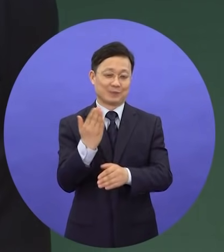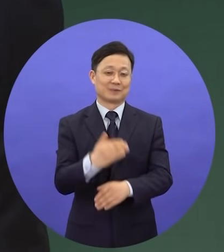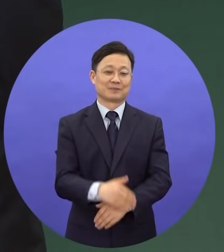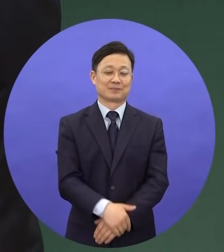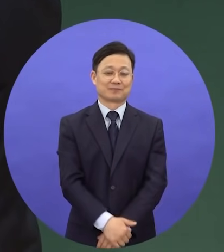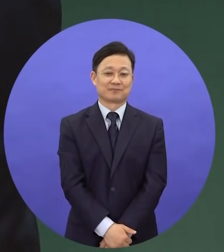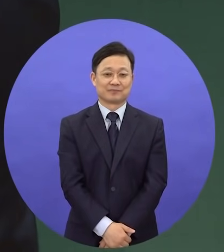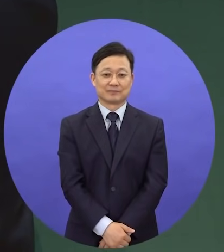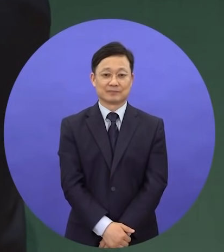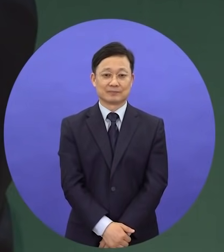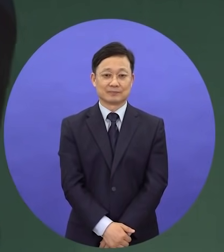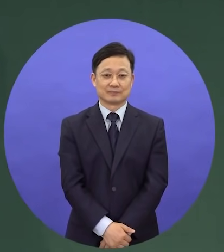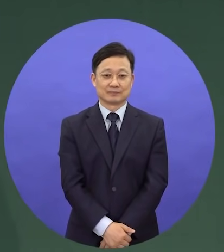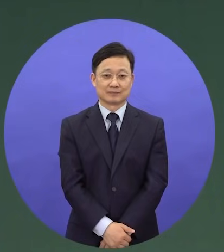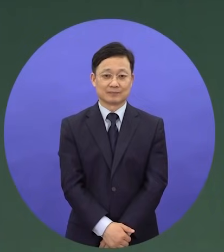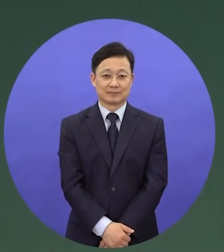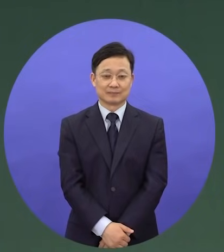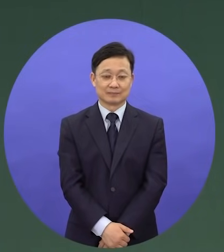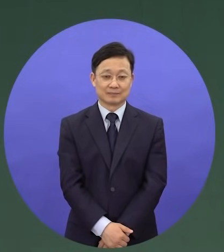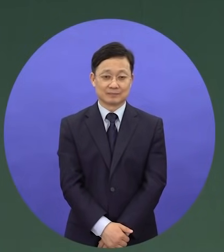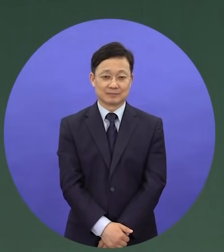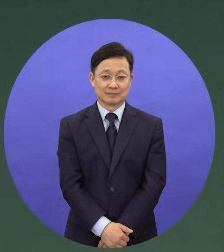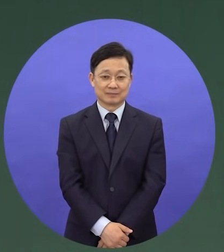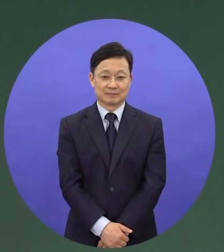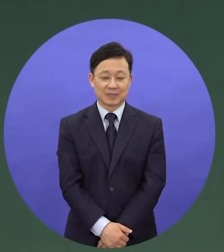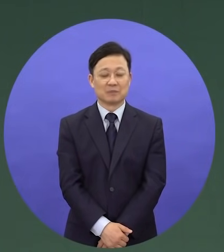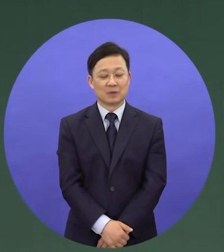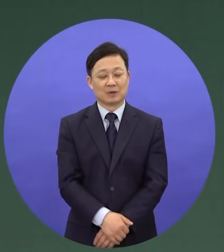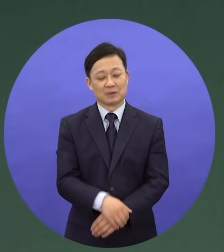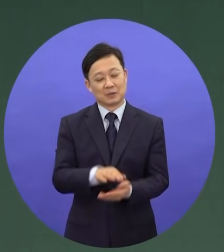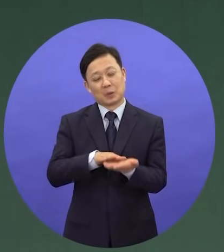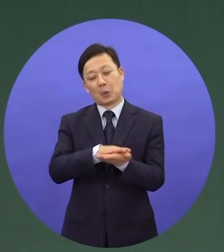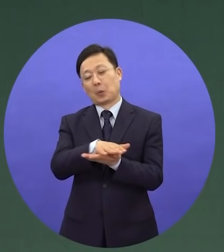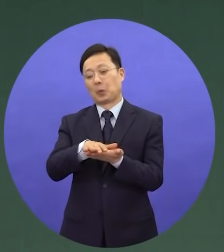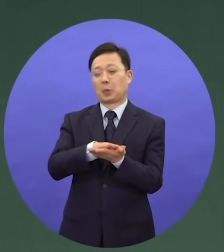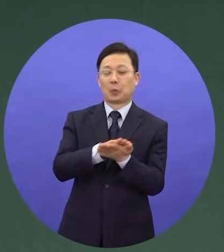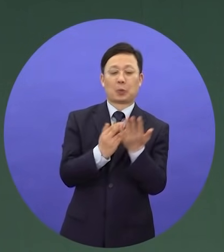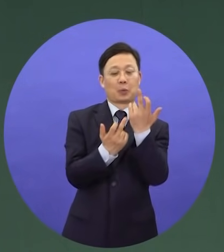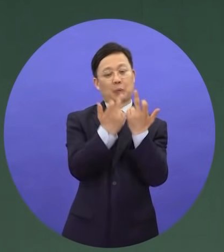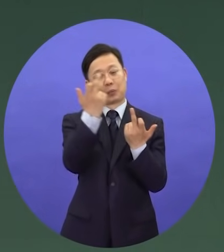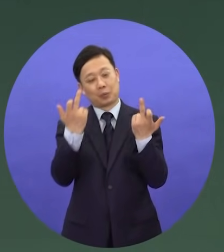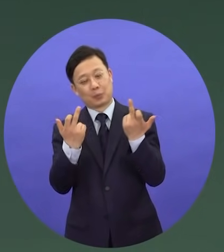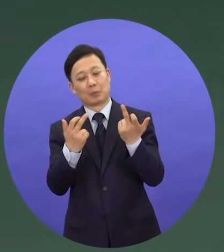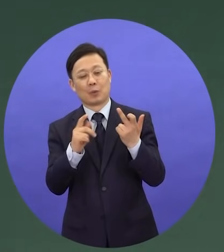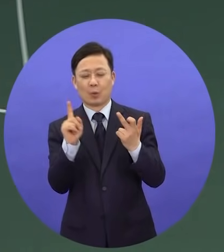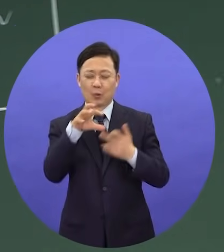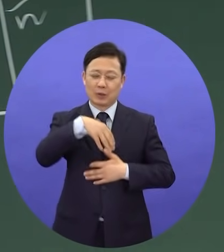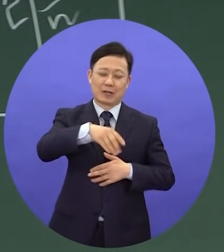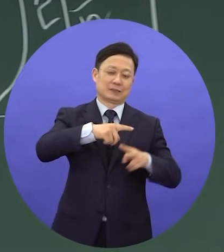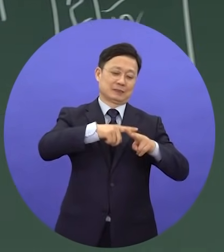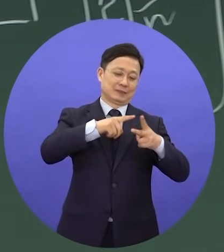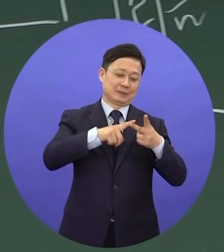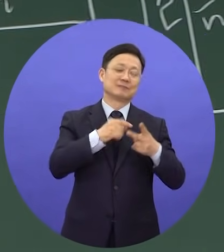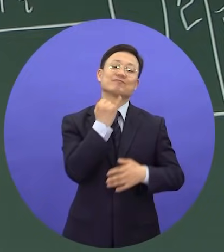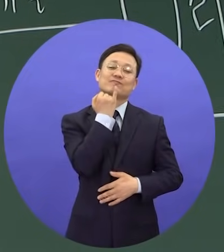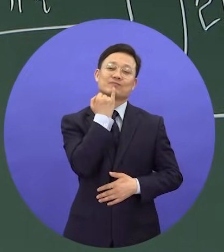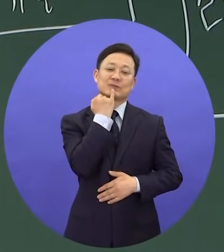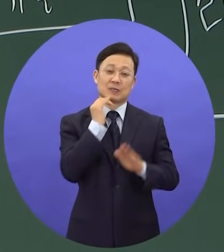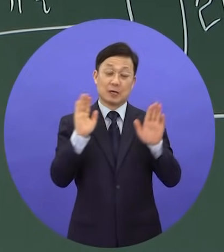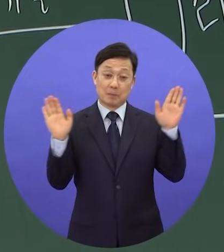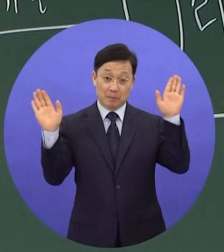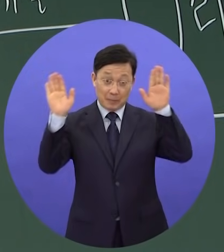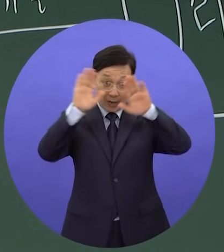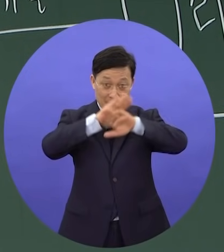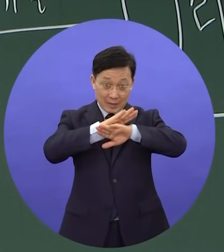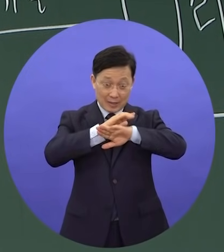이제 정원을 가든지 기도원을 가든지 교상은 없습니다. 밤 시간입니다. And whether you go to your garden or whether you go